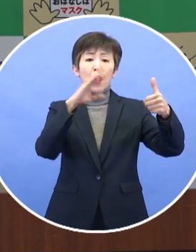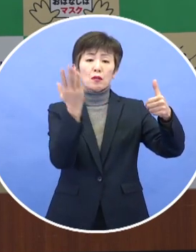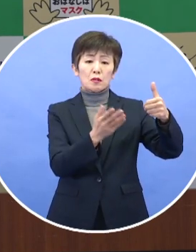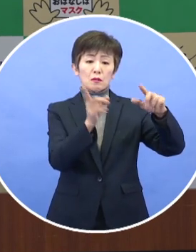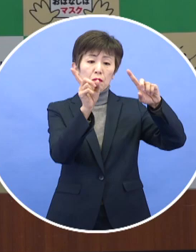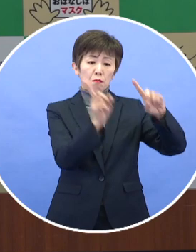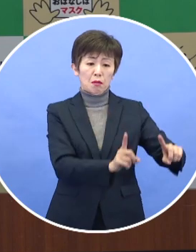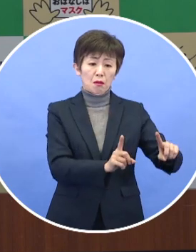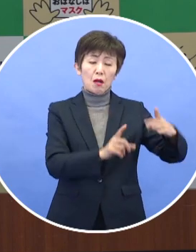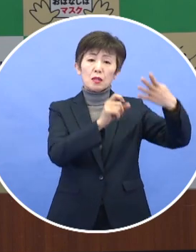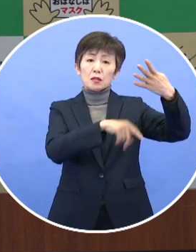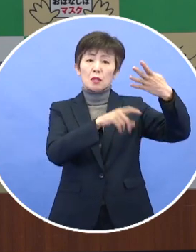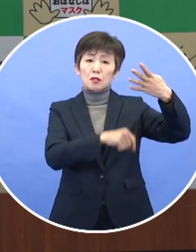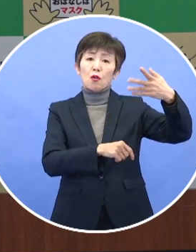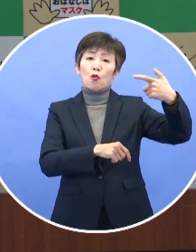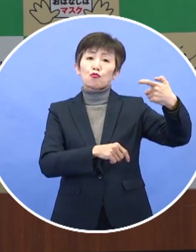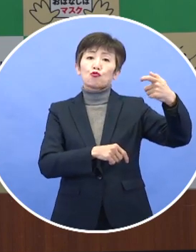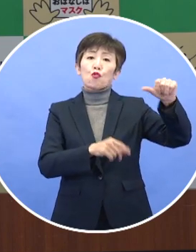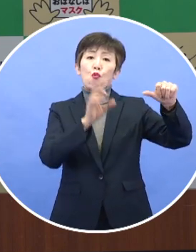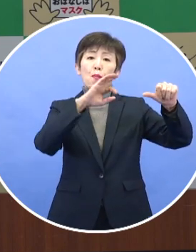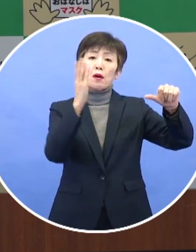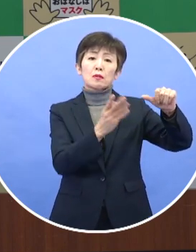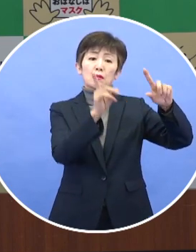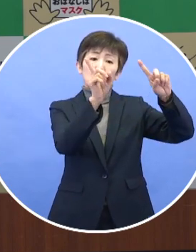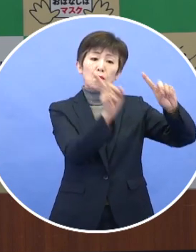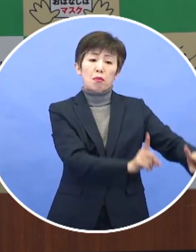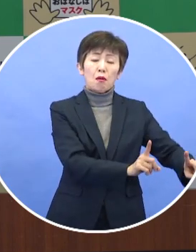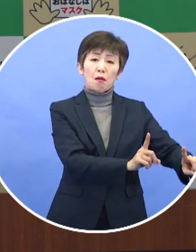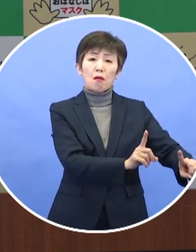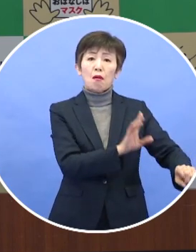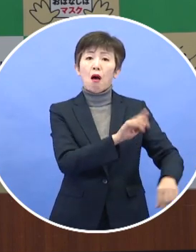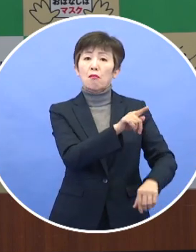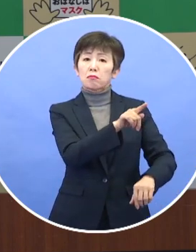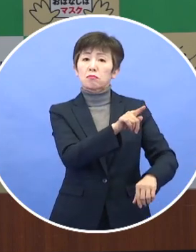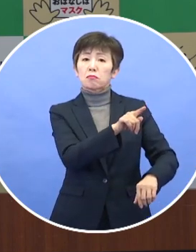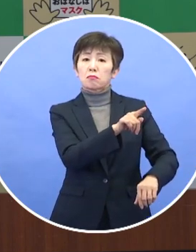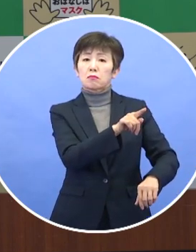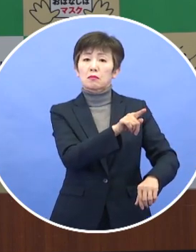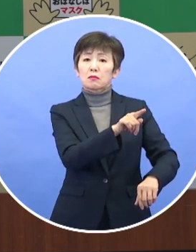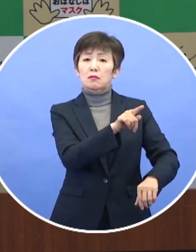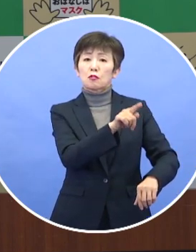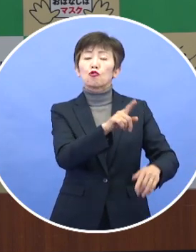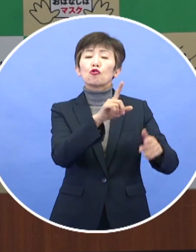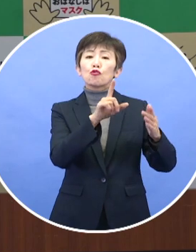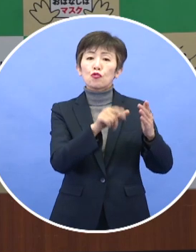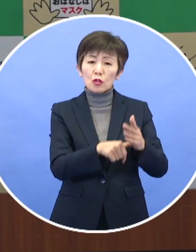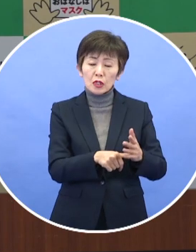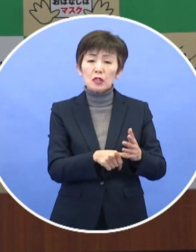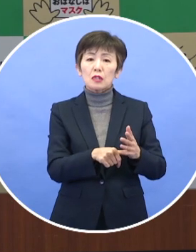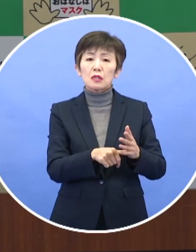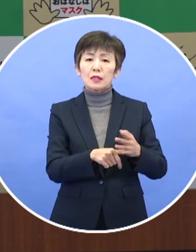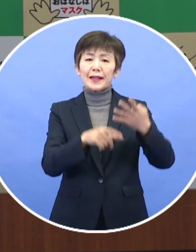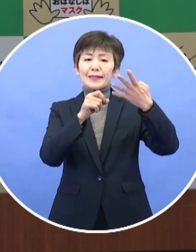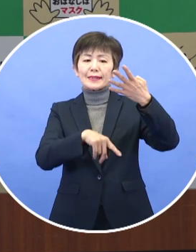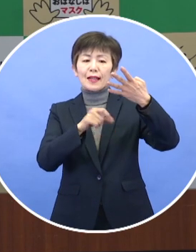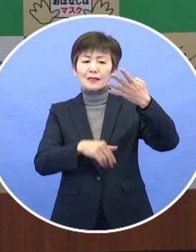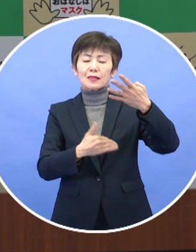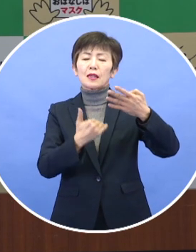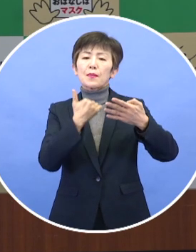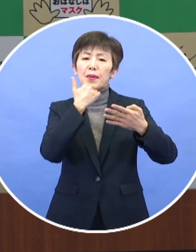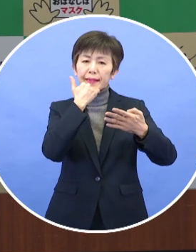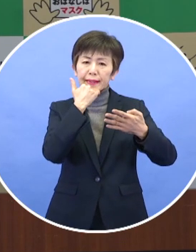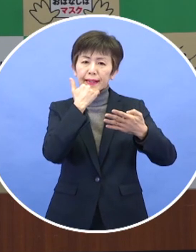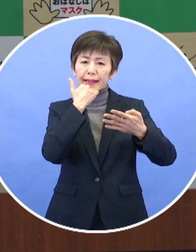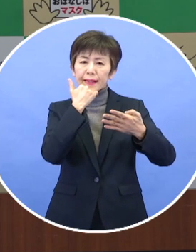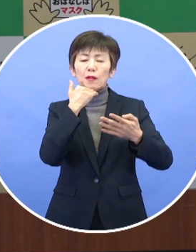月は 65% になったのよねと、まあ、こういうような時はですね、まあ、その都度でも結構ですし、4月まで待ってということもあるかも